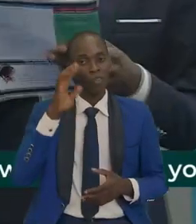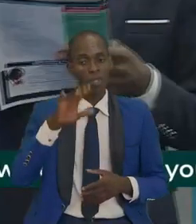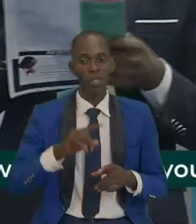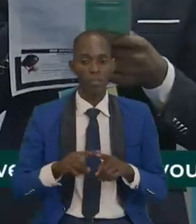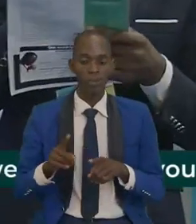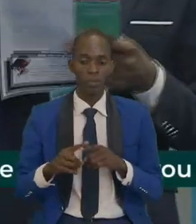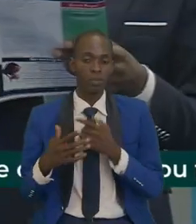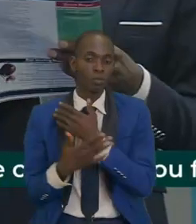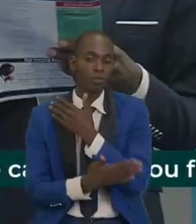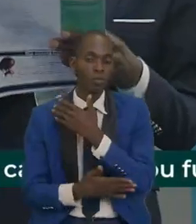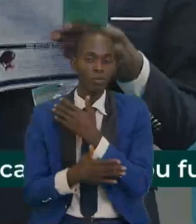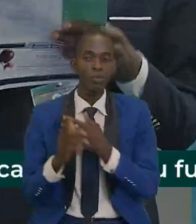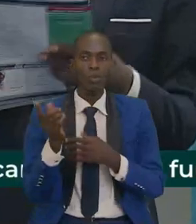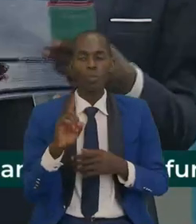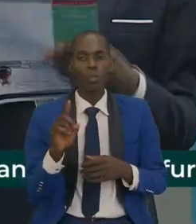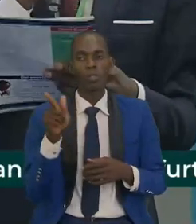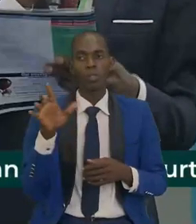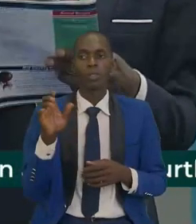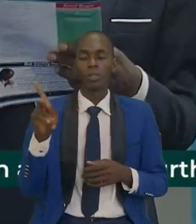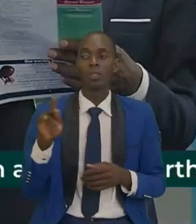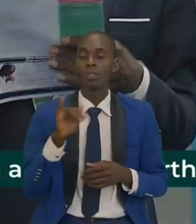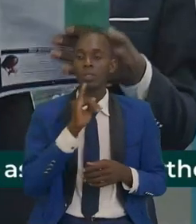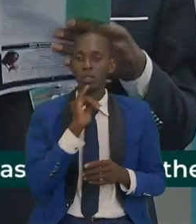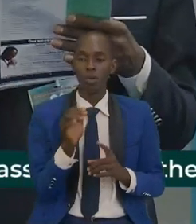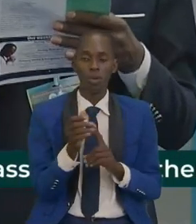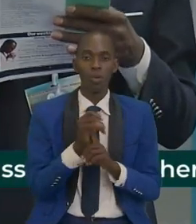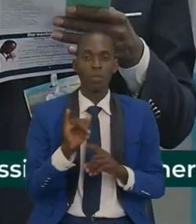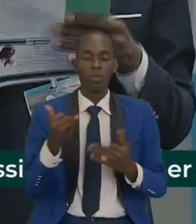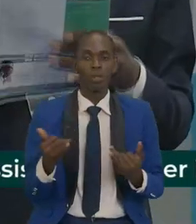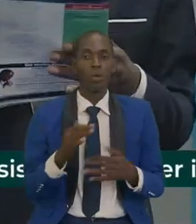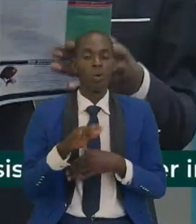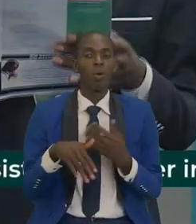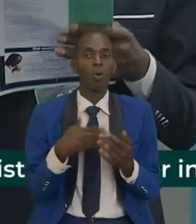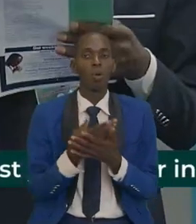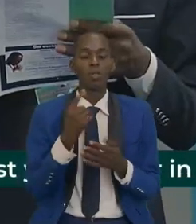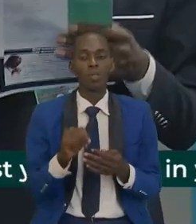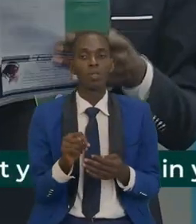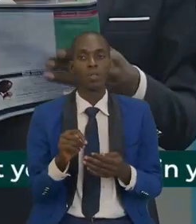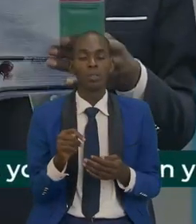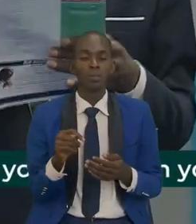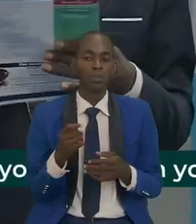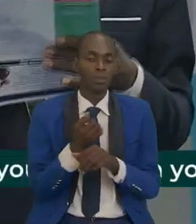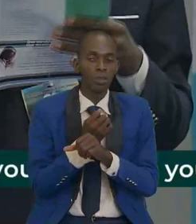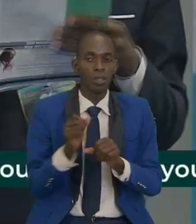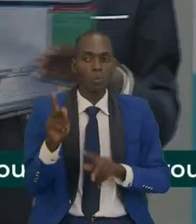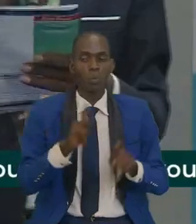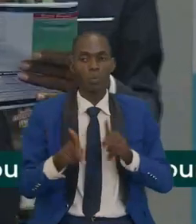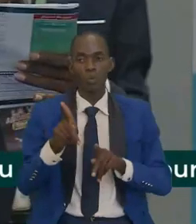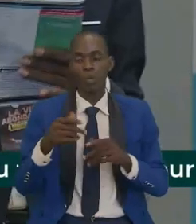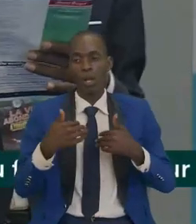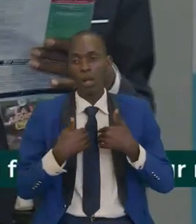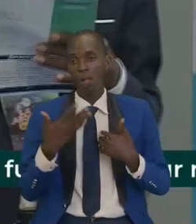For your various countries where CK is being held now, all the converts that will be